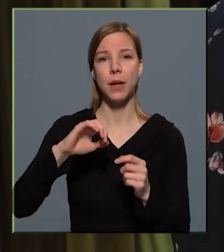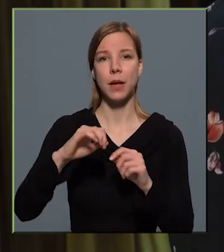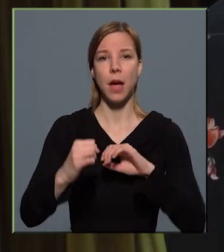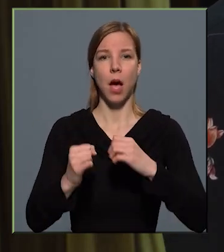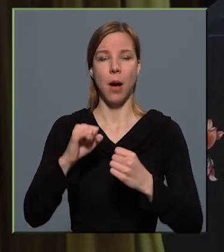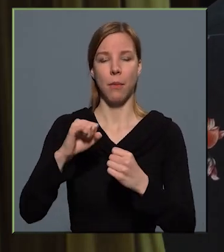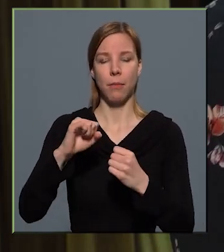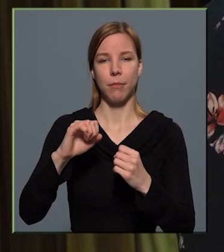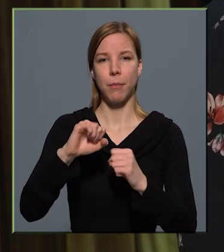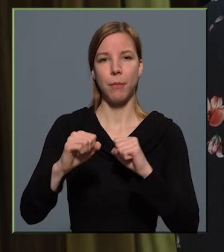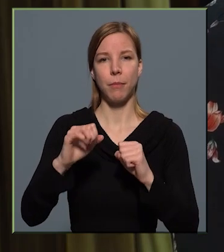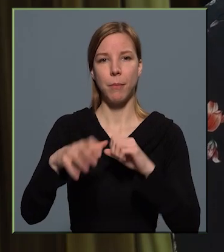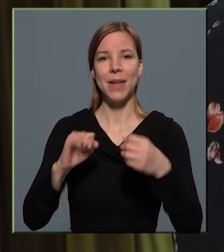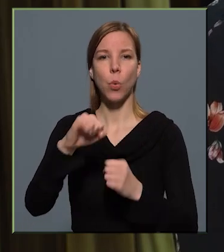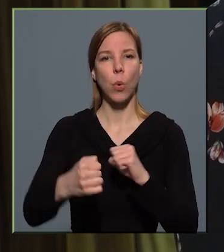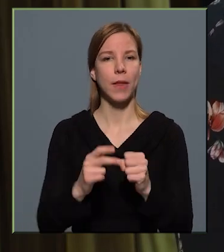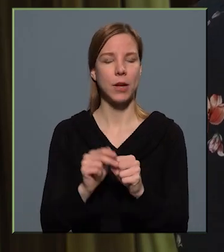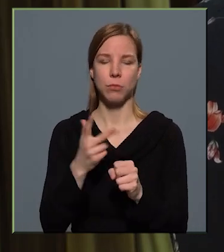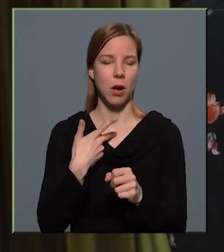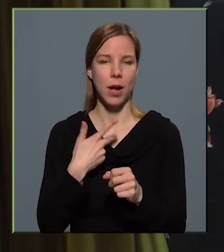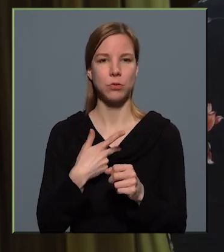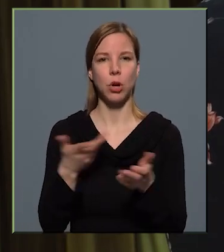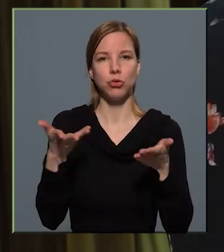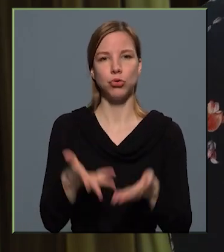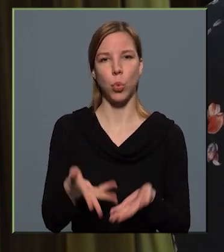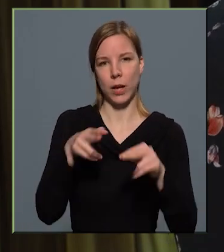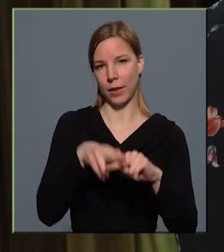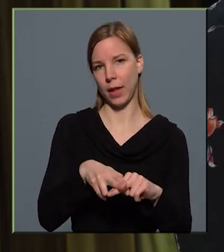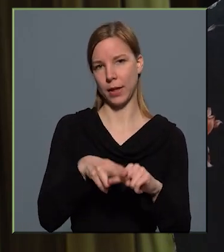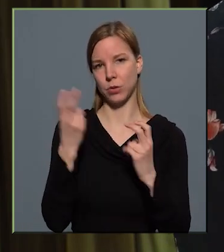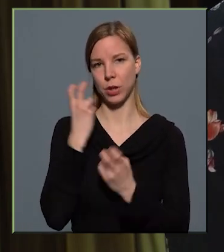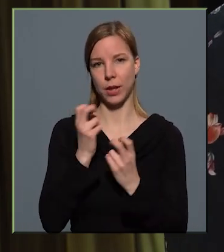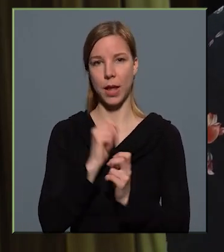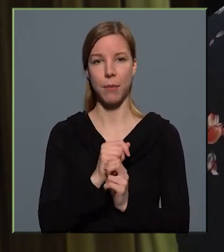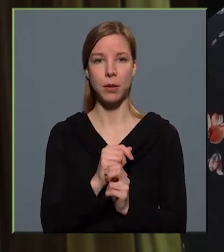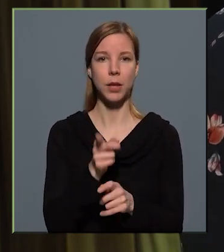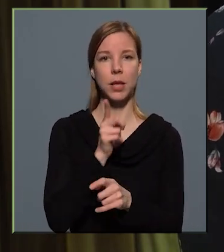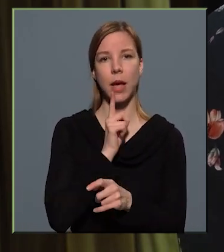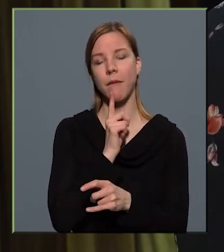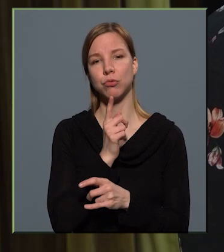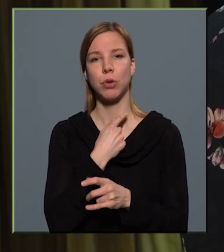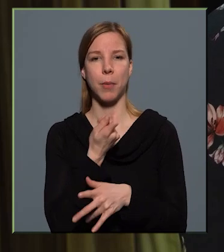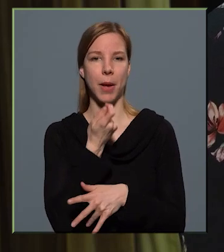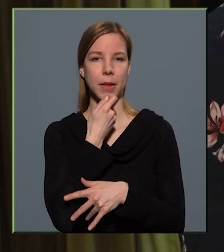hanem súlyrendezésnek, mert ez annyira nem számít soknak. Ilyenkor visszaveszünk a kajából, próbálunk